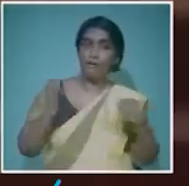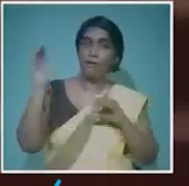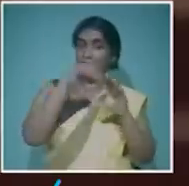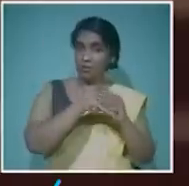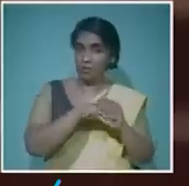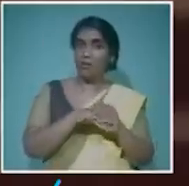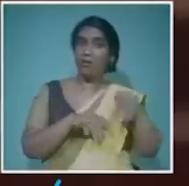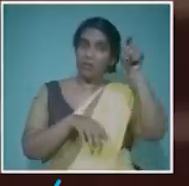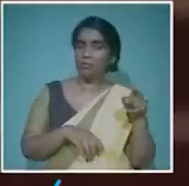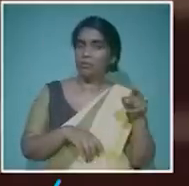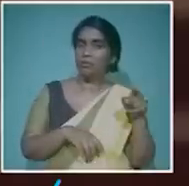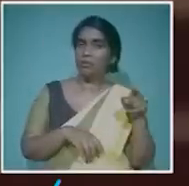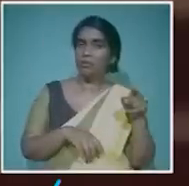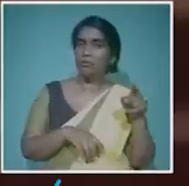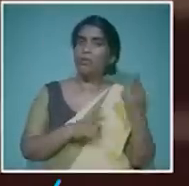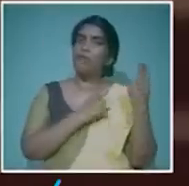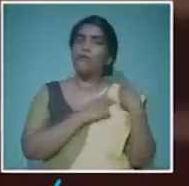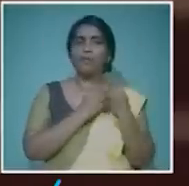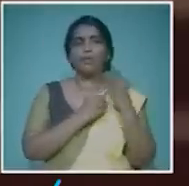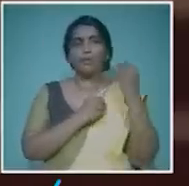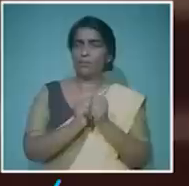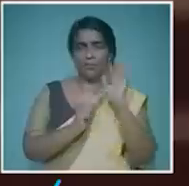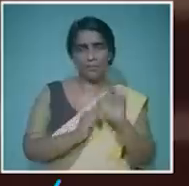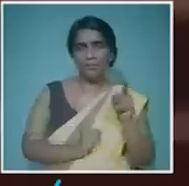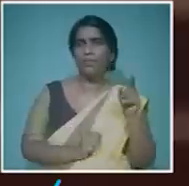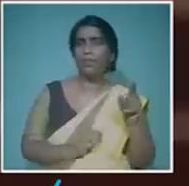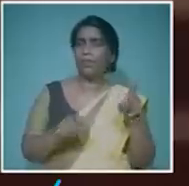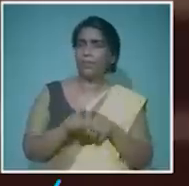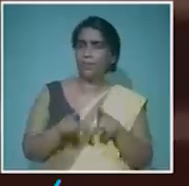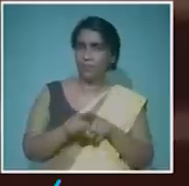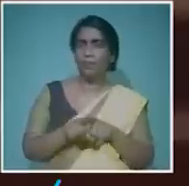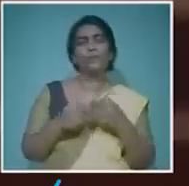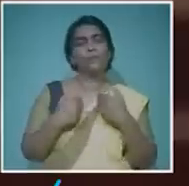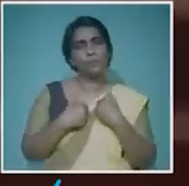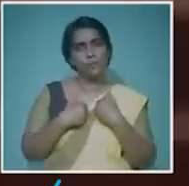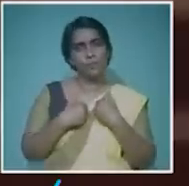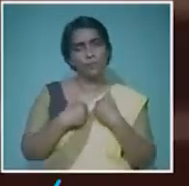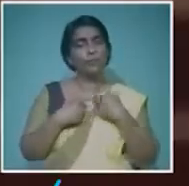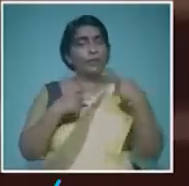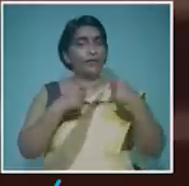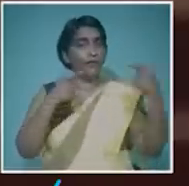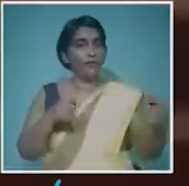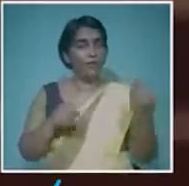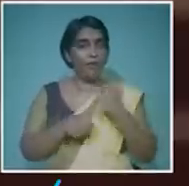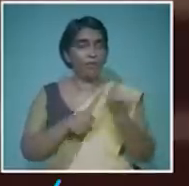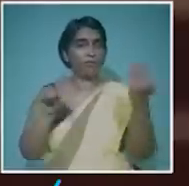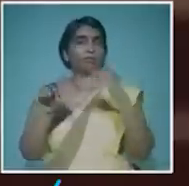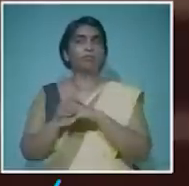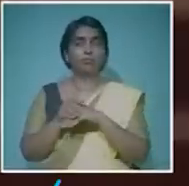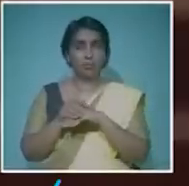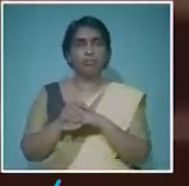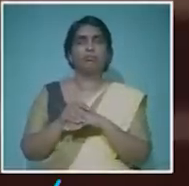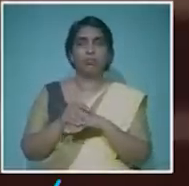ගිය නියෝජිතයින්ට තනතුරක් දෙන්න කටයුතු කරා. ඒ වගේම අපි විපක්ෂයේ ඉඳලා ආණ්ඩුවත් එක්ක එක්කව වෙච්ච